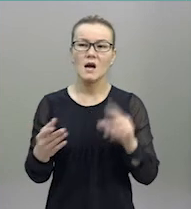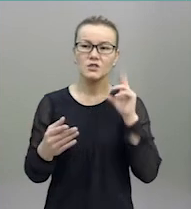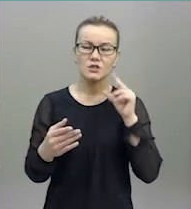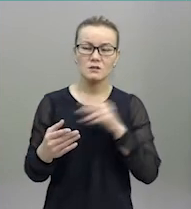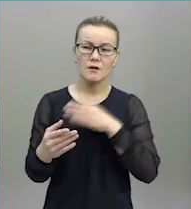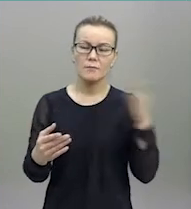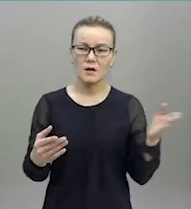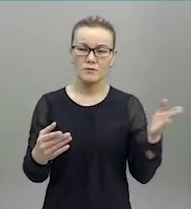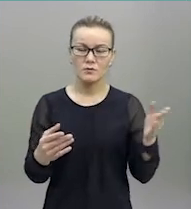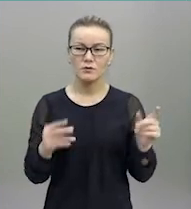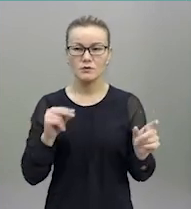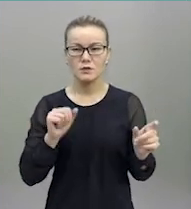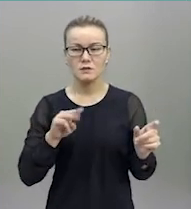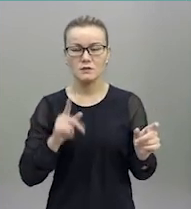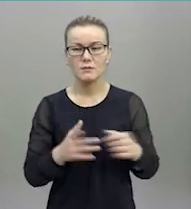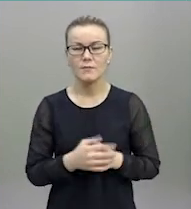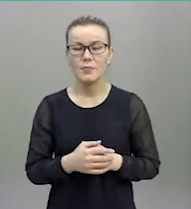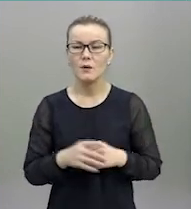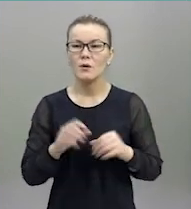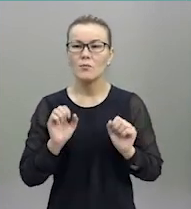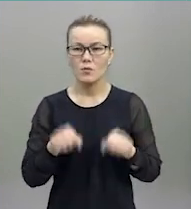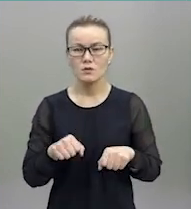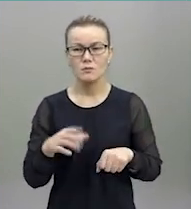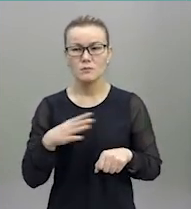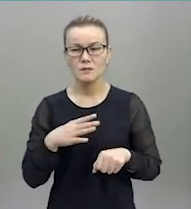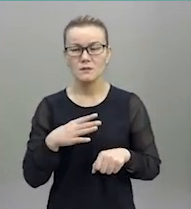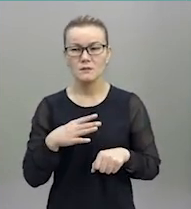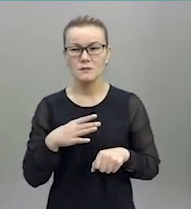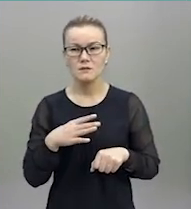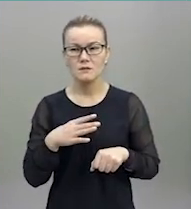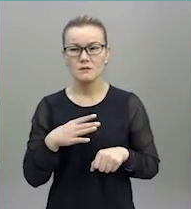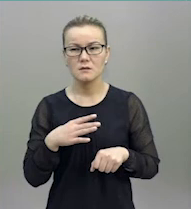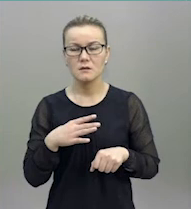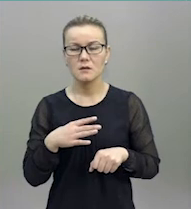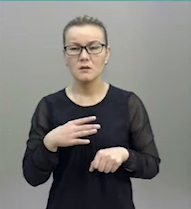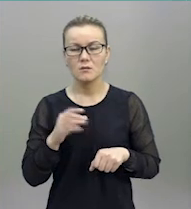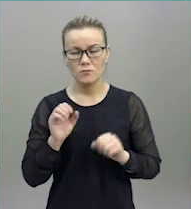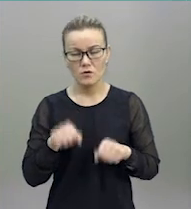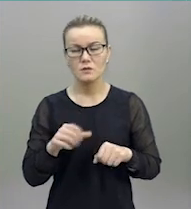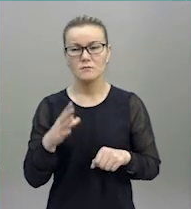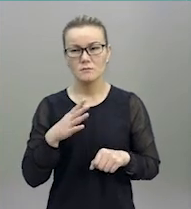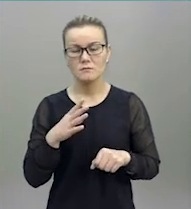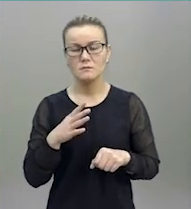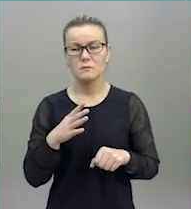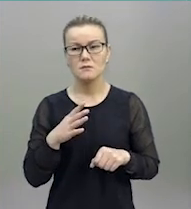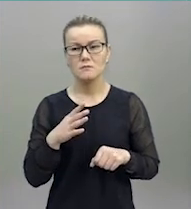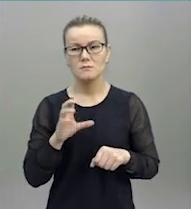перенесла в правую часть хотя может быть имело смысл привести подобные слагаемые сначала